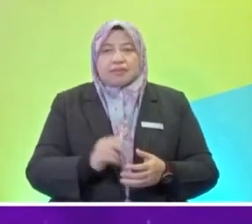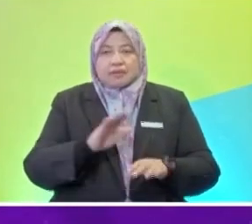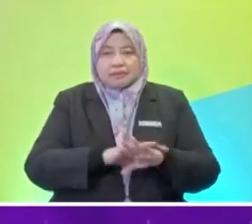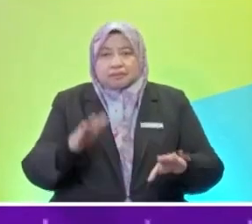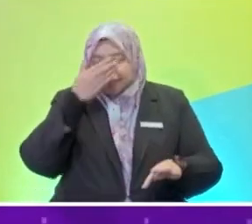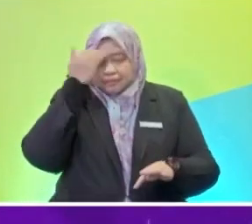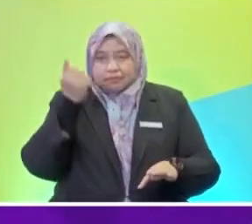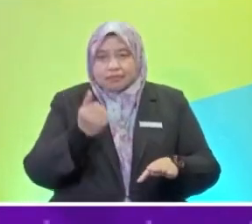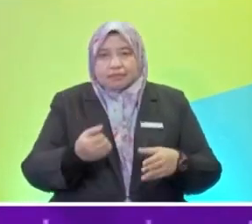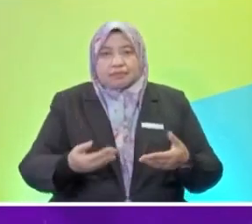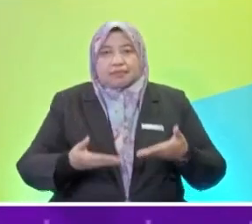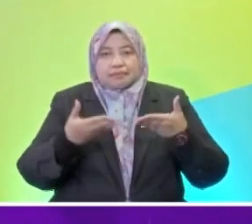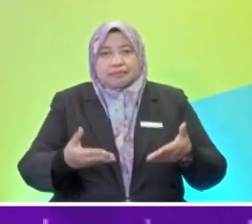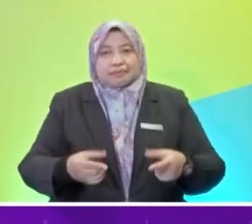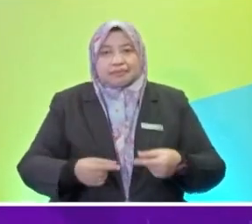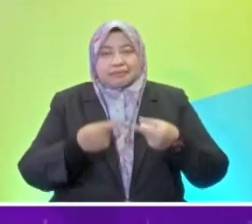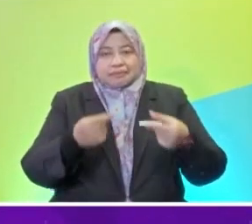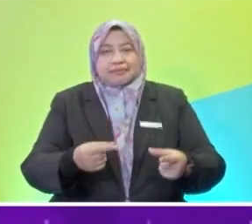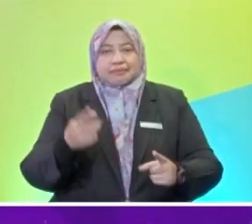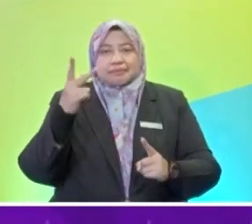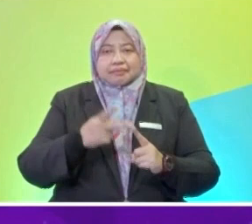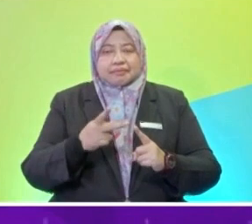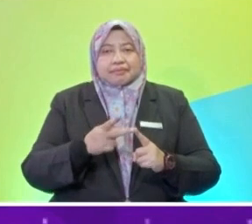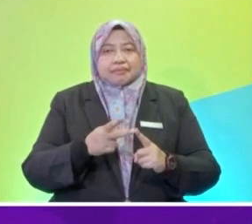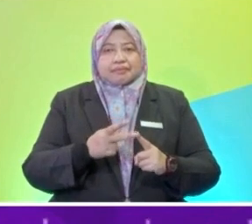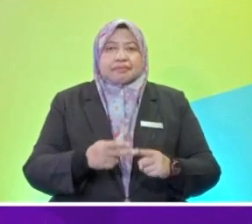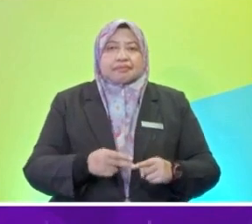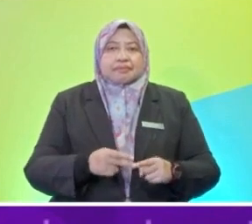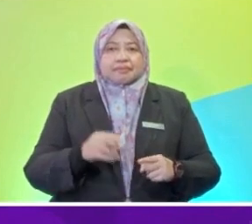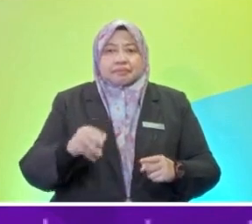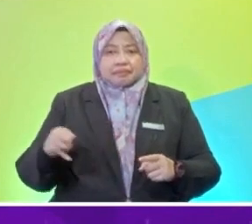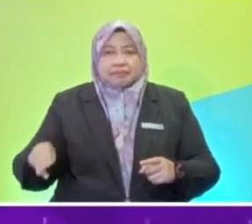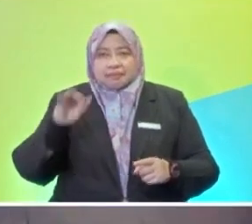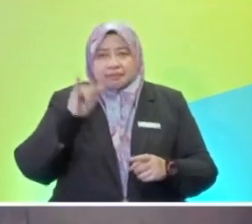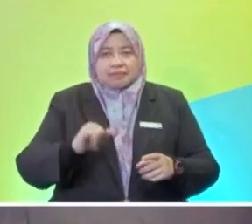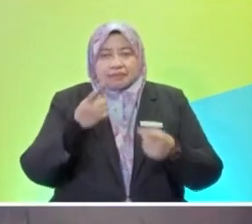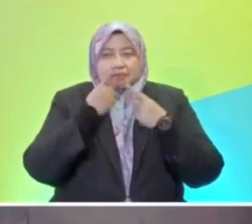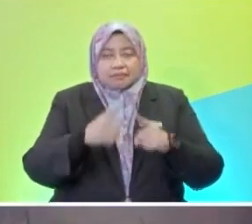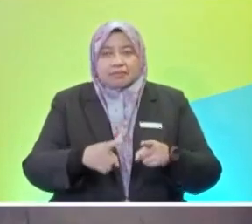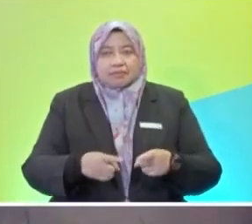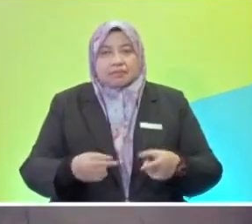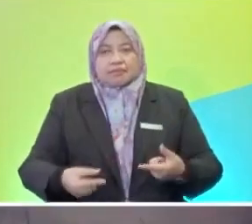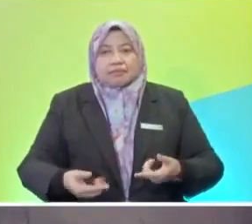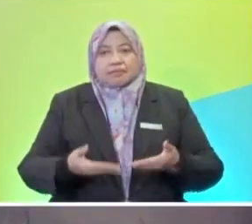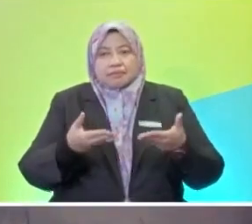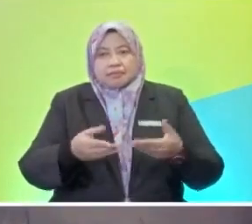bagi ganjaran kepada siapa tadi Aqila dengan no no berapa